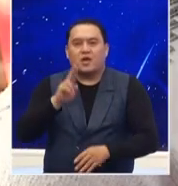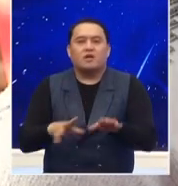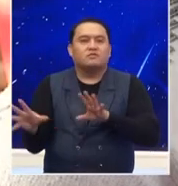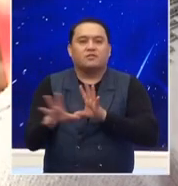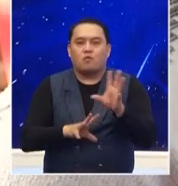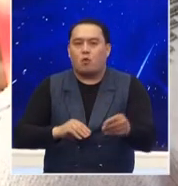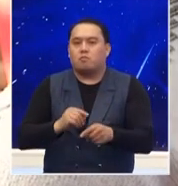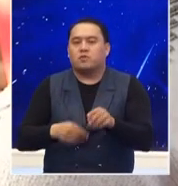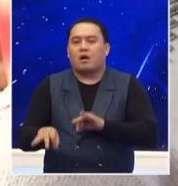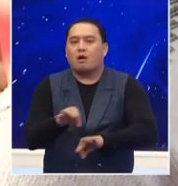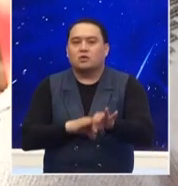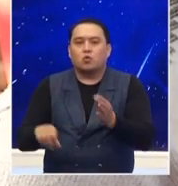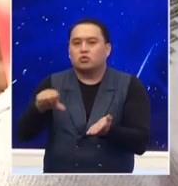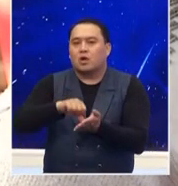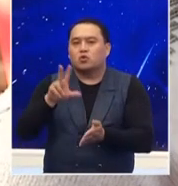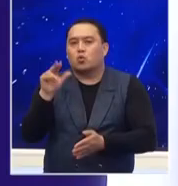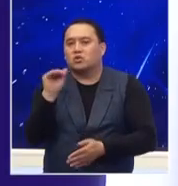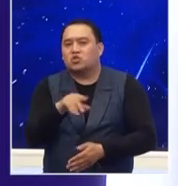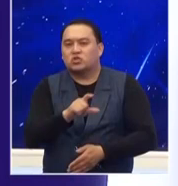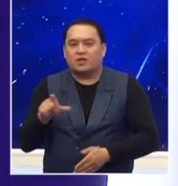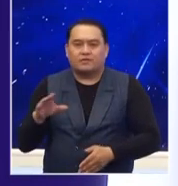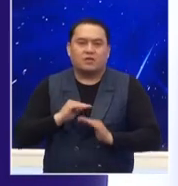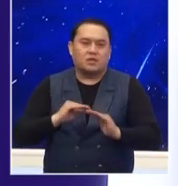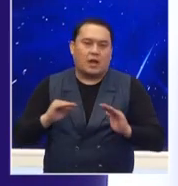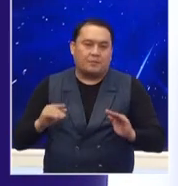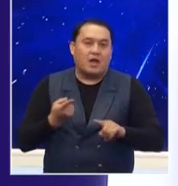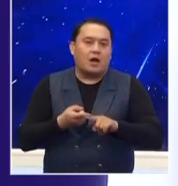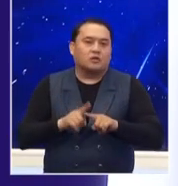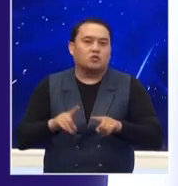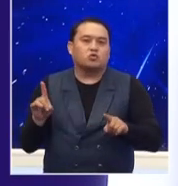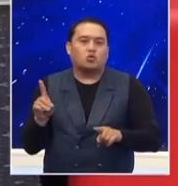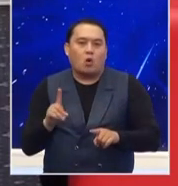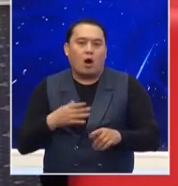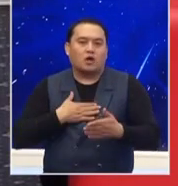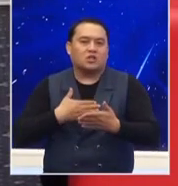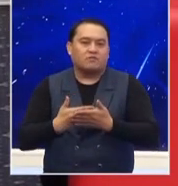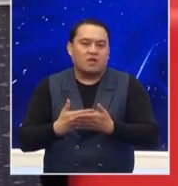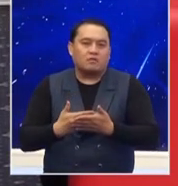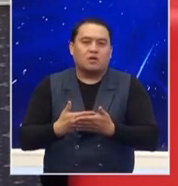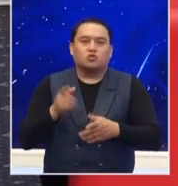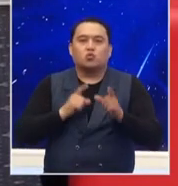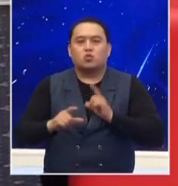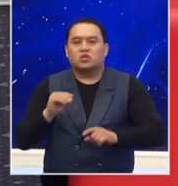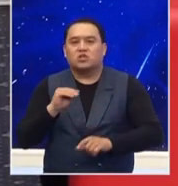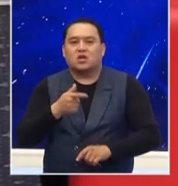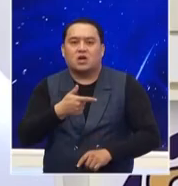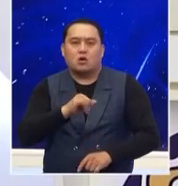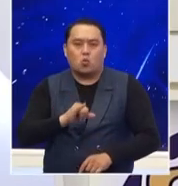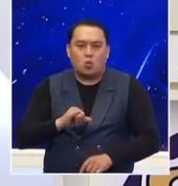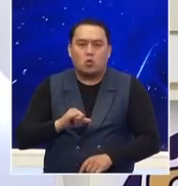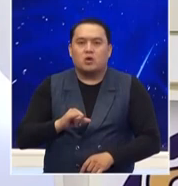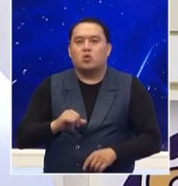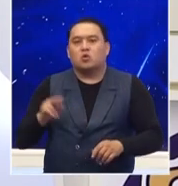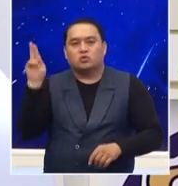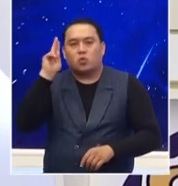Всего в проекте приняли участие свыше 3000 школьников. Стоит отметить, что волонтерами стали студенты ЖТСУского